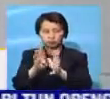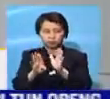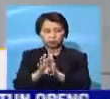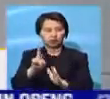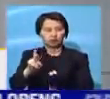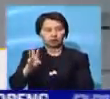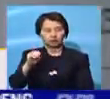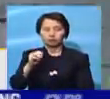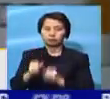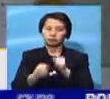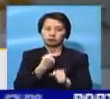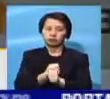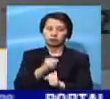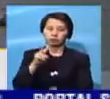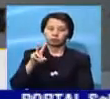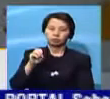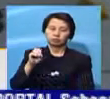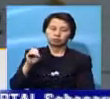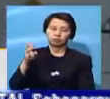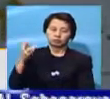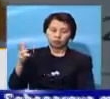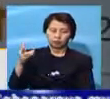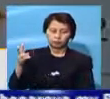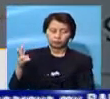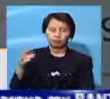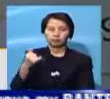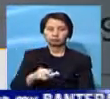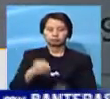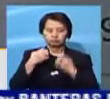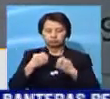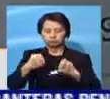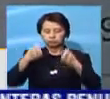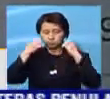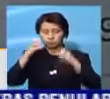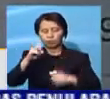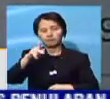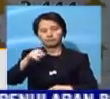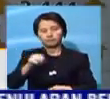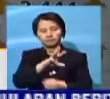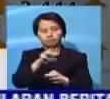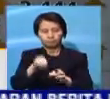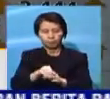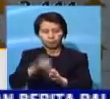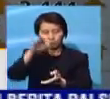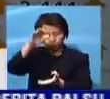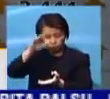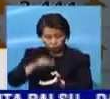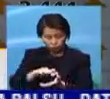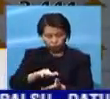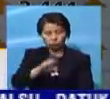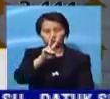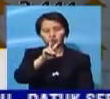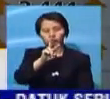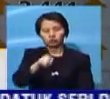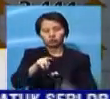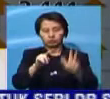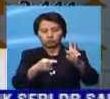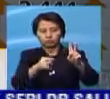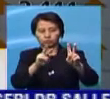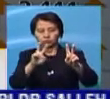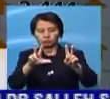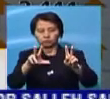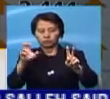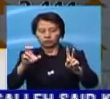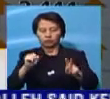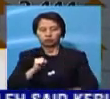RM49.1 bilion pada tahun 2016. Strategi kecekapan operasi itu turut melibatkan pengurangan seramai 2,300 kaki